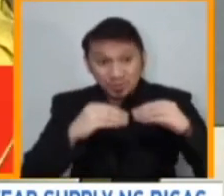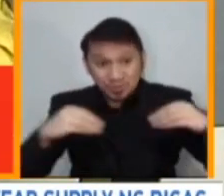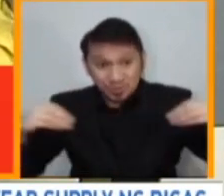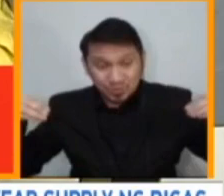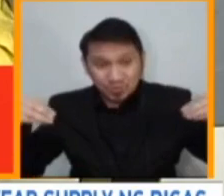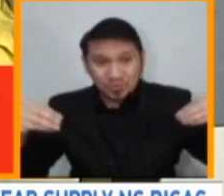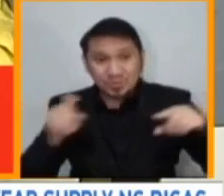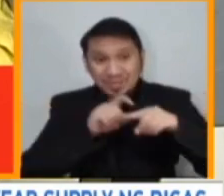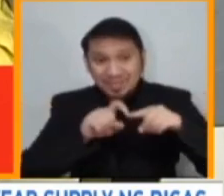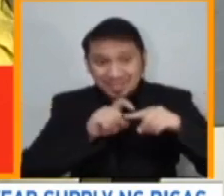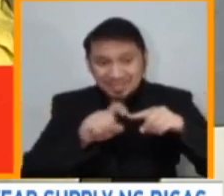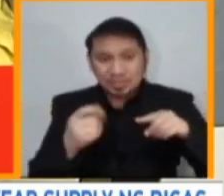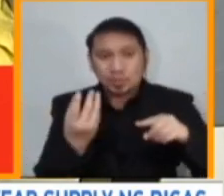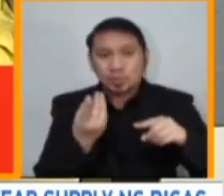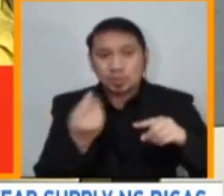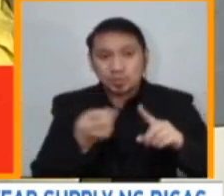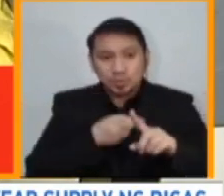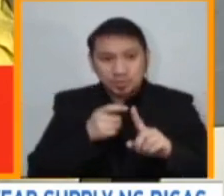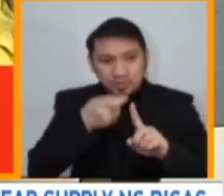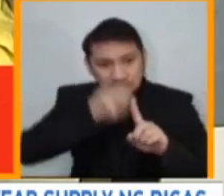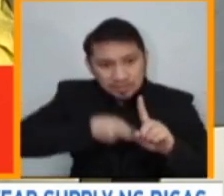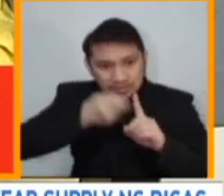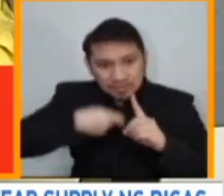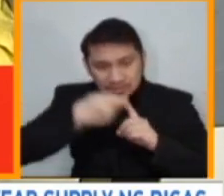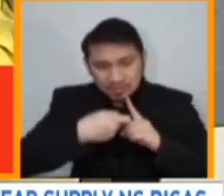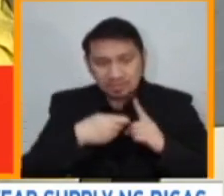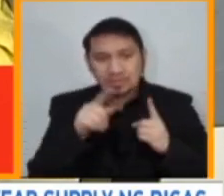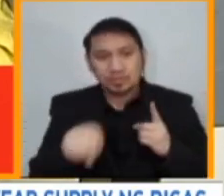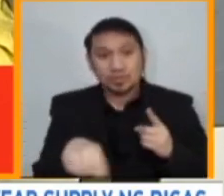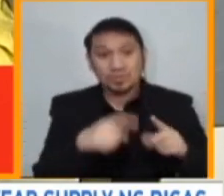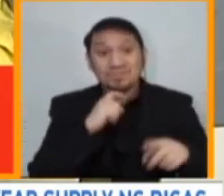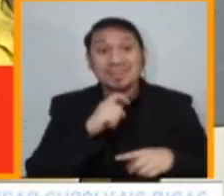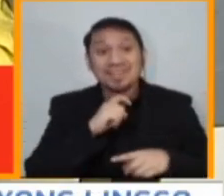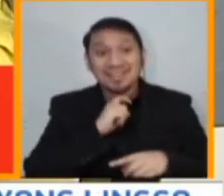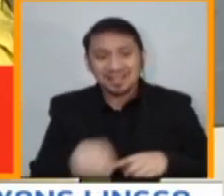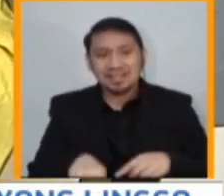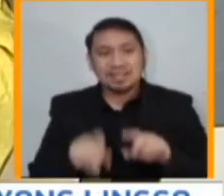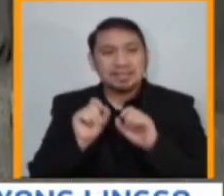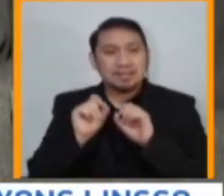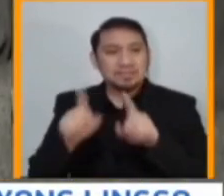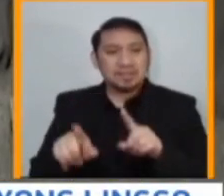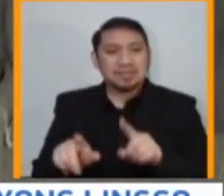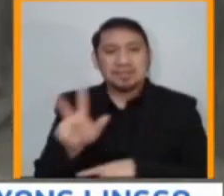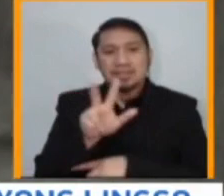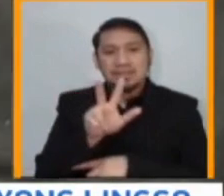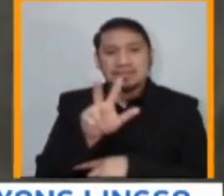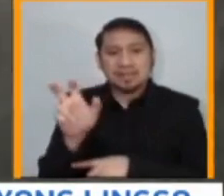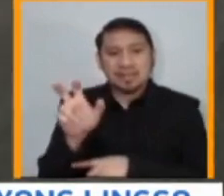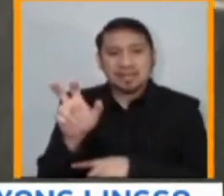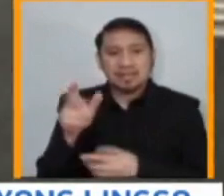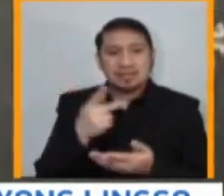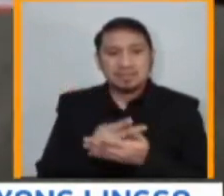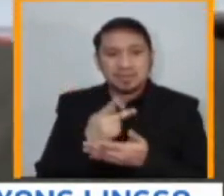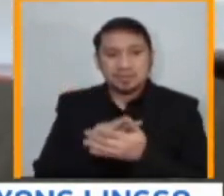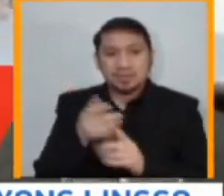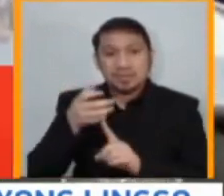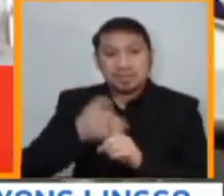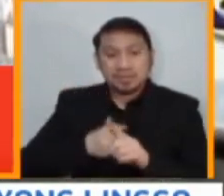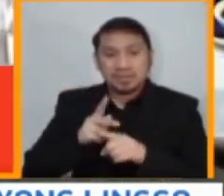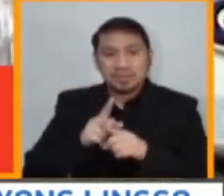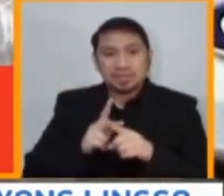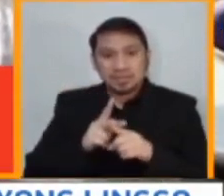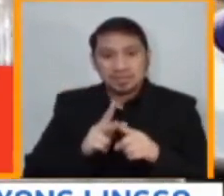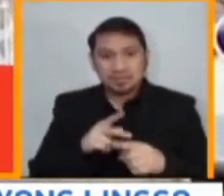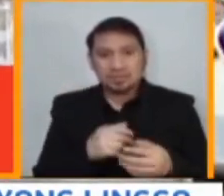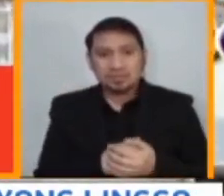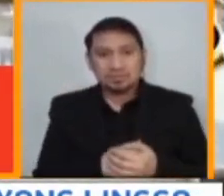babalatan para makuha ang tanso at ibebenta niya ng 300 piso kada kilo. Hindi rin daw ito ang unang beses na pinasok ni